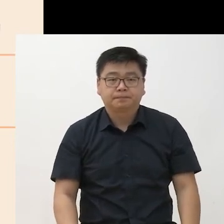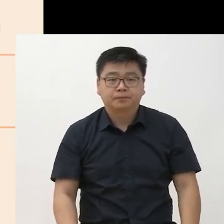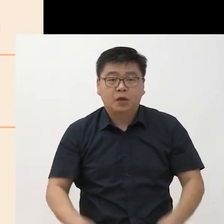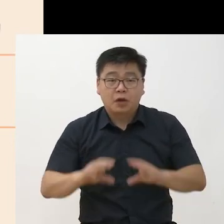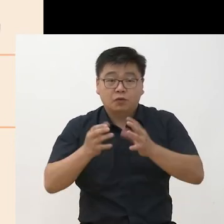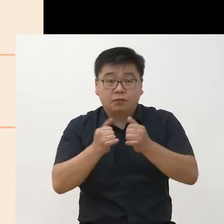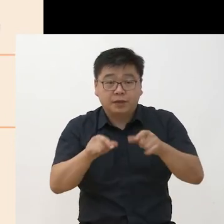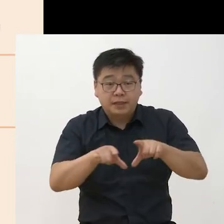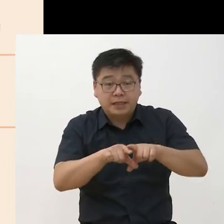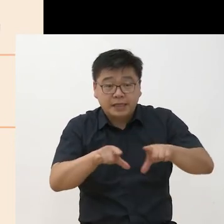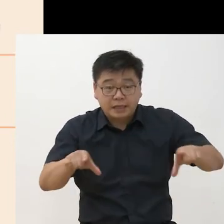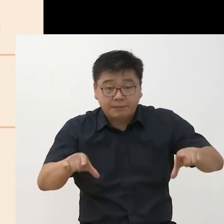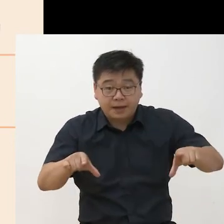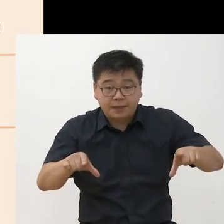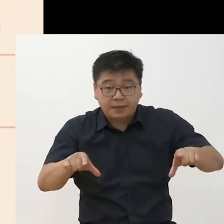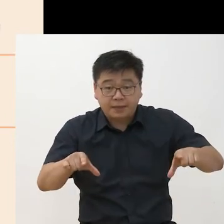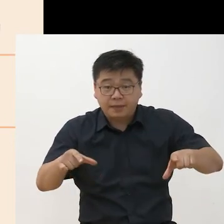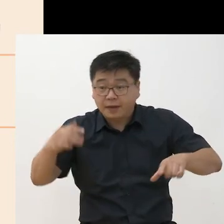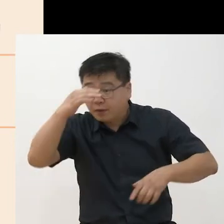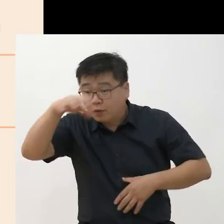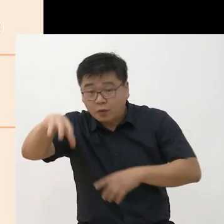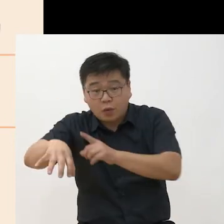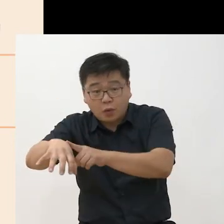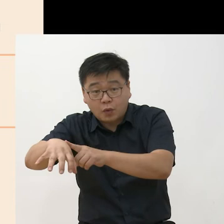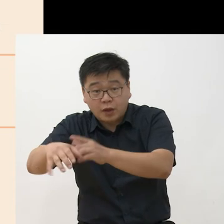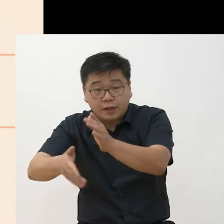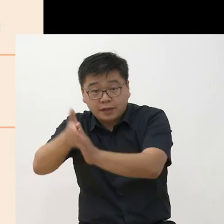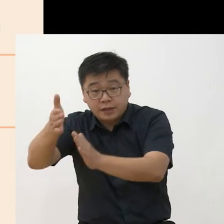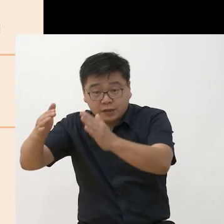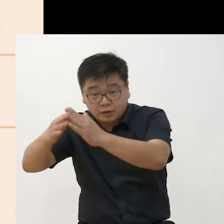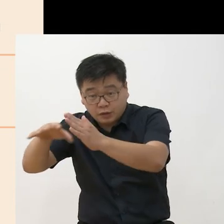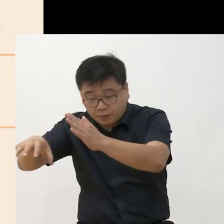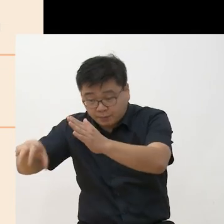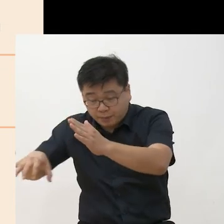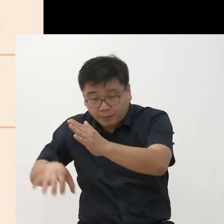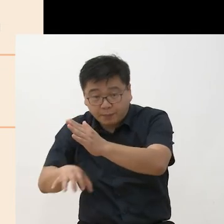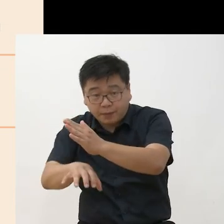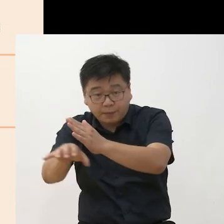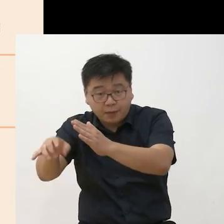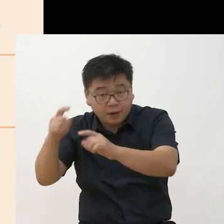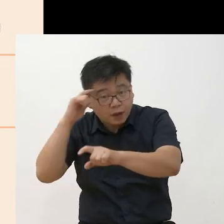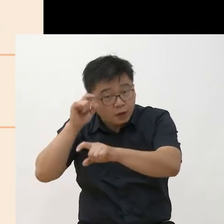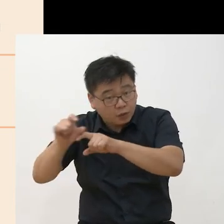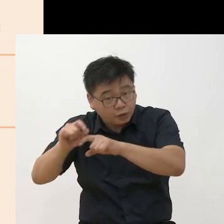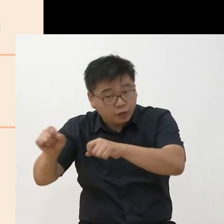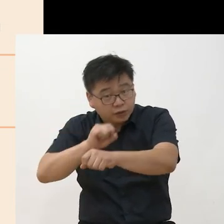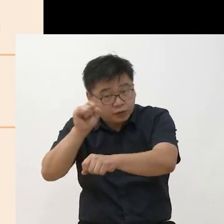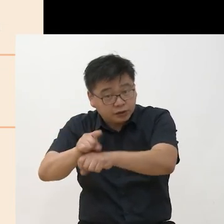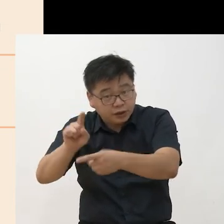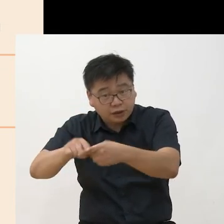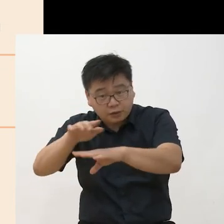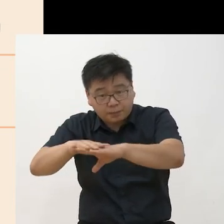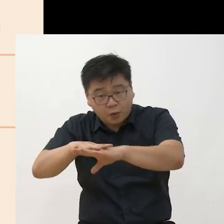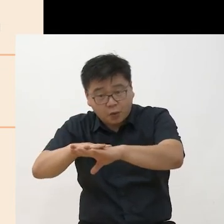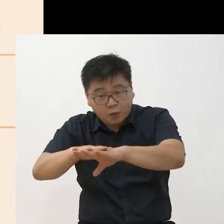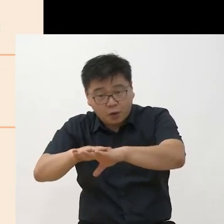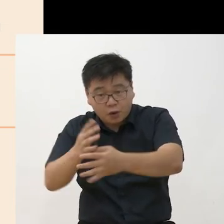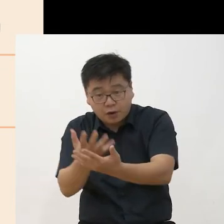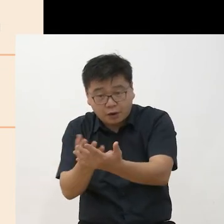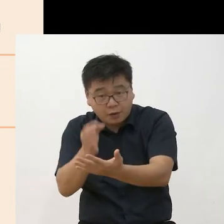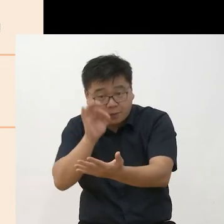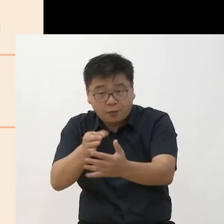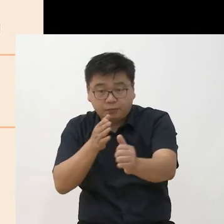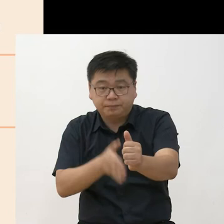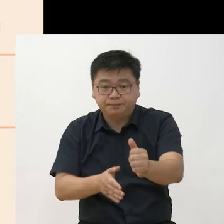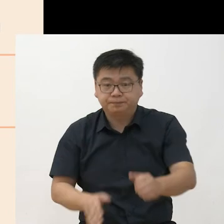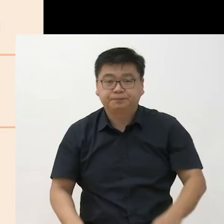국민 일반 분야에 해당하는 각 방문시설의 특징과 고려해야 할 점은 자료로 대신하도록